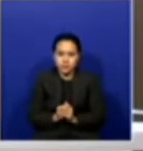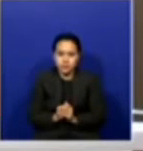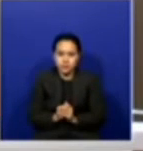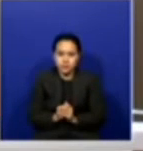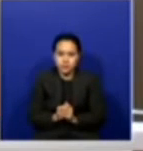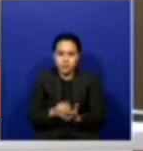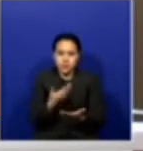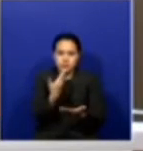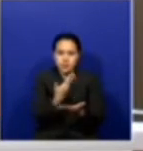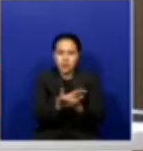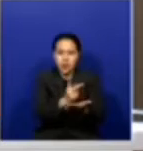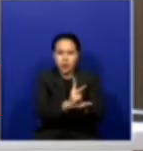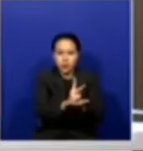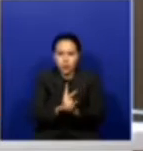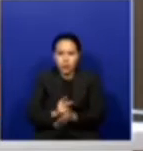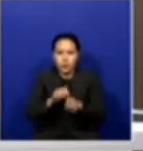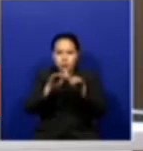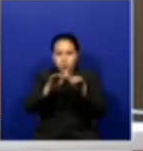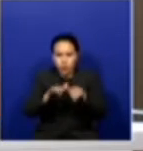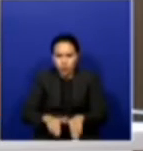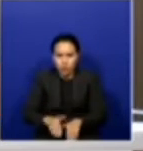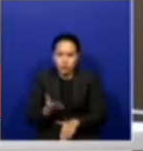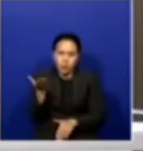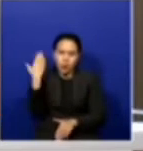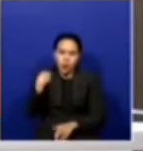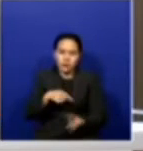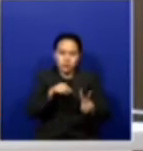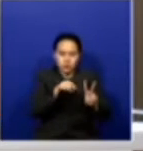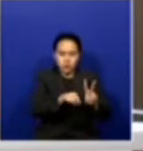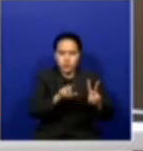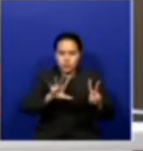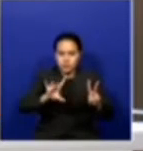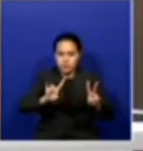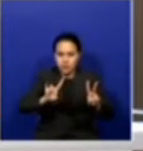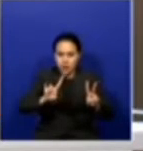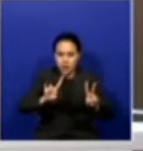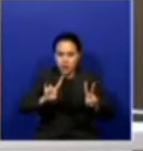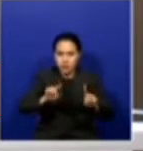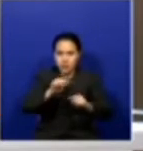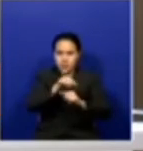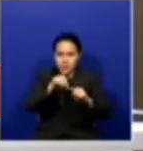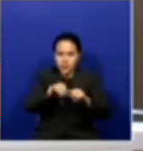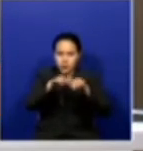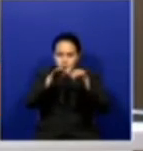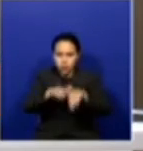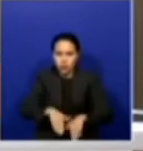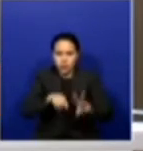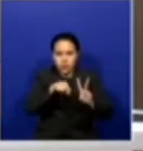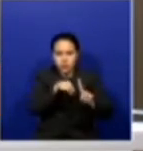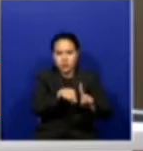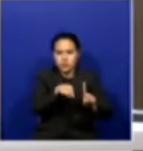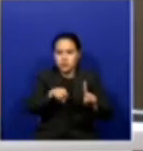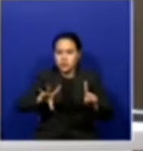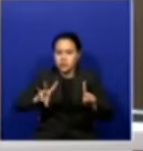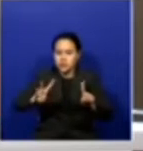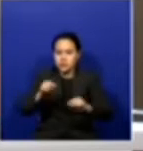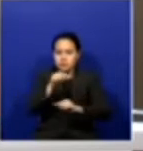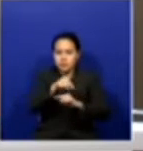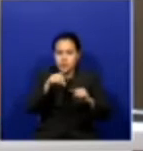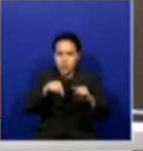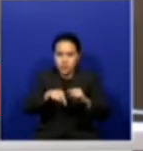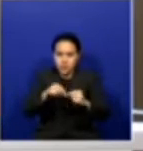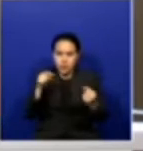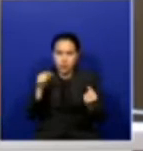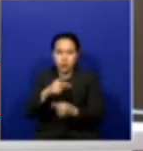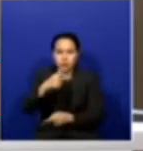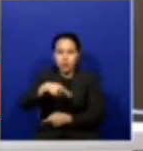ฮะลดลงนะฮะจากเดิมร้อยละ 2.8 เป็นร้อยละ 1.7 ซึ่งมาตรา20แห่งพรบ.วินัยการเงินปี